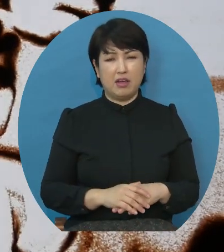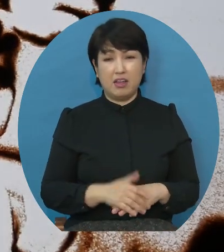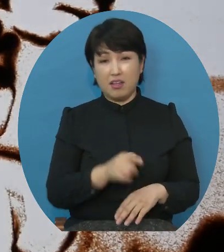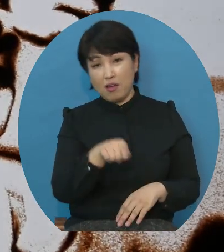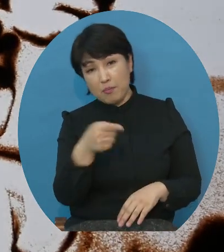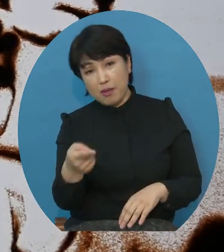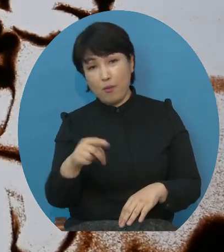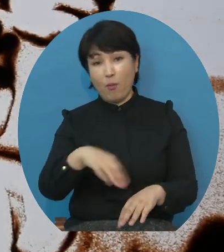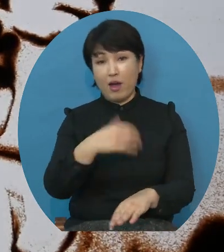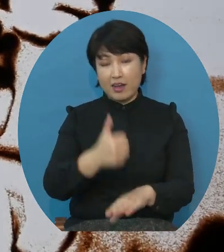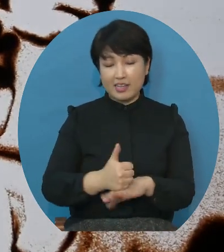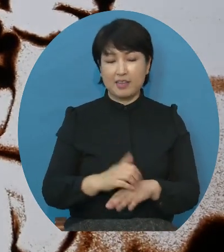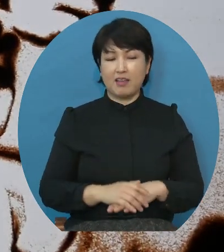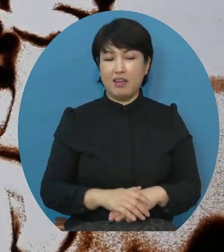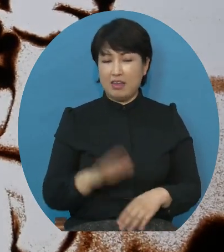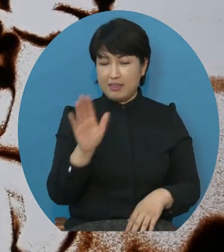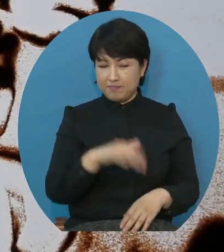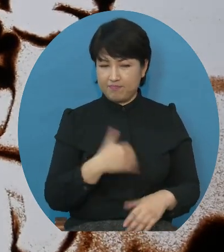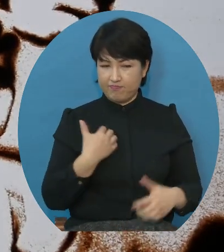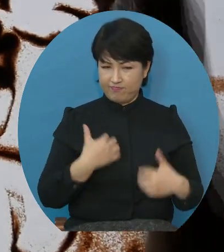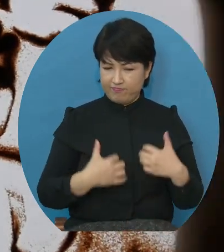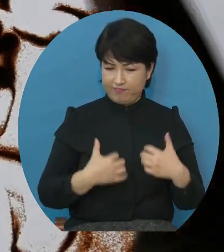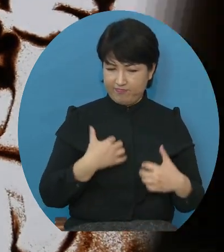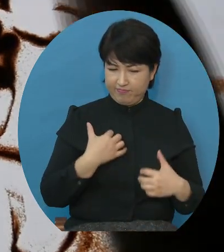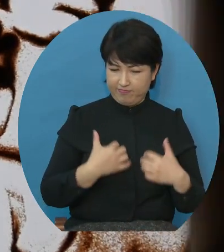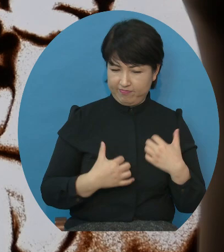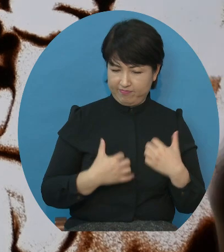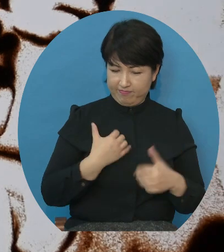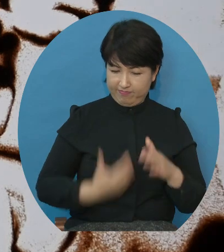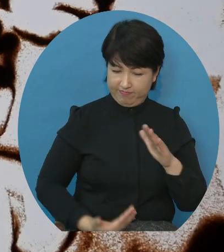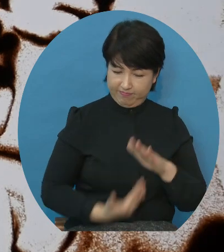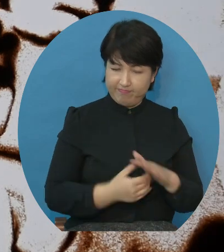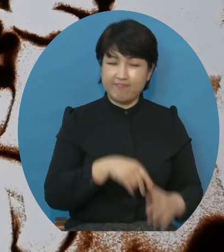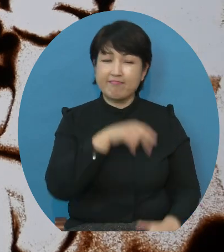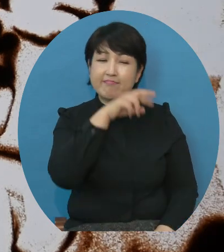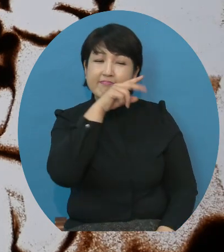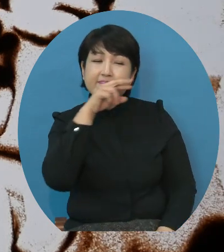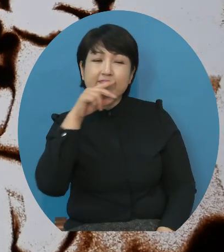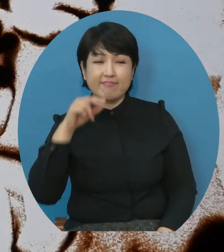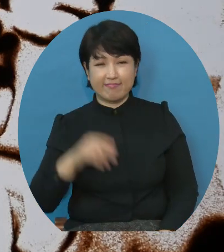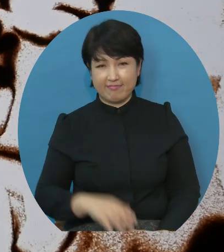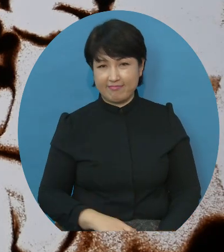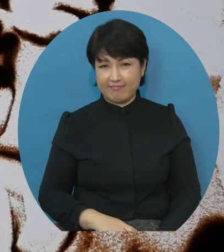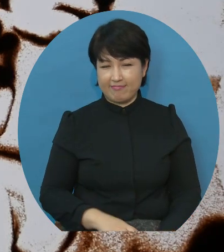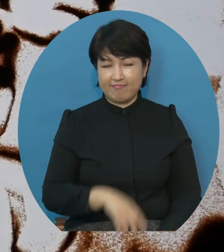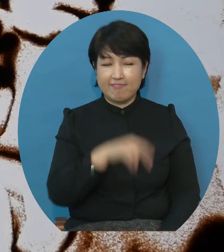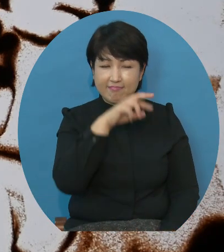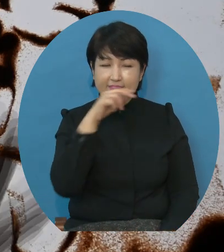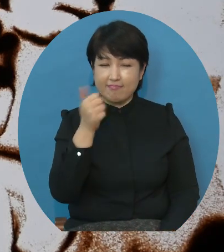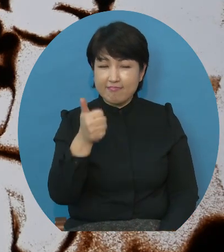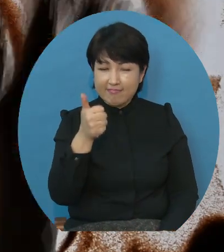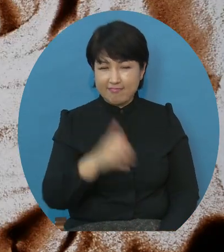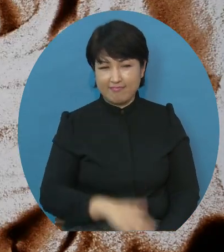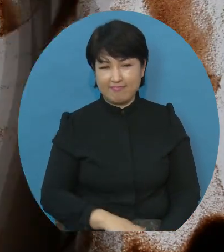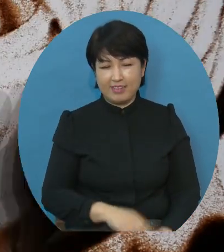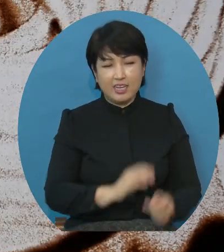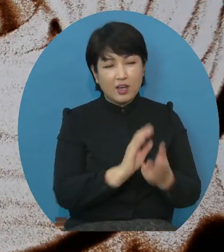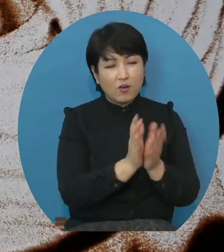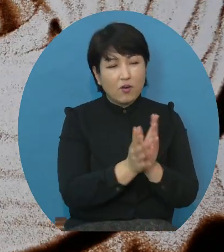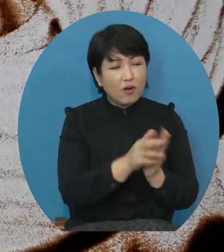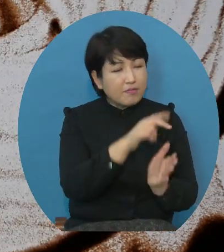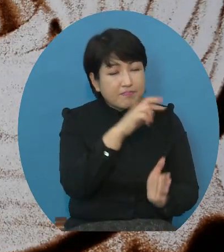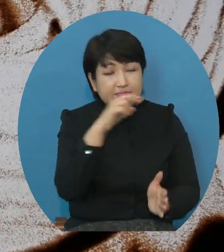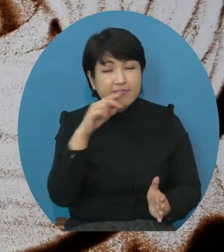그런 소리 하지 마라 즐겁다 즐겁다 향기보다 더 전개 되느냐 고 단계